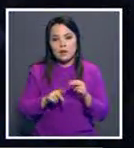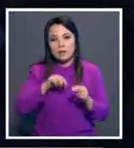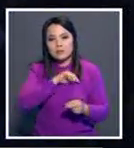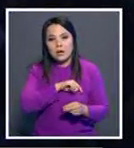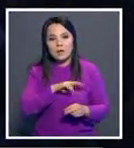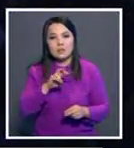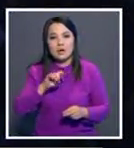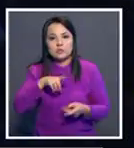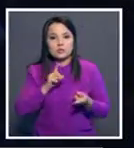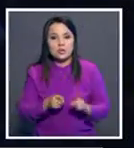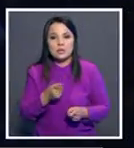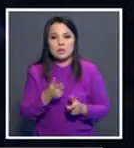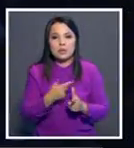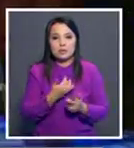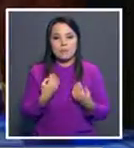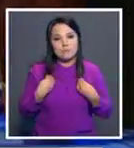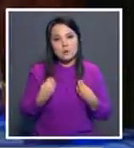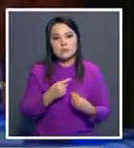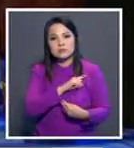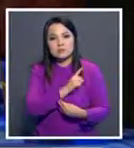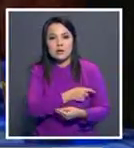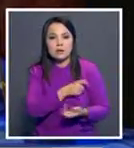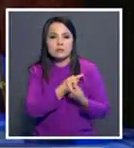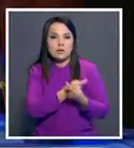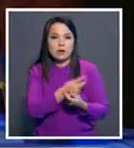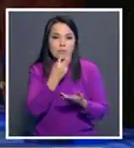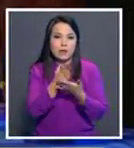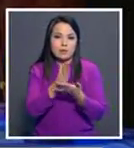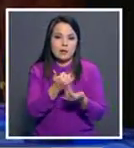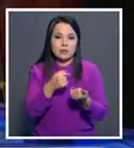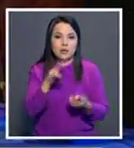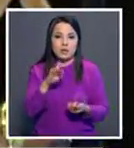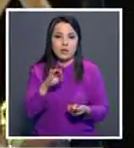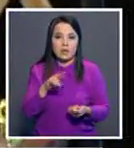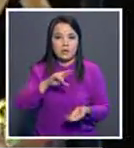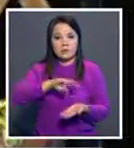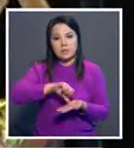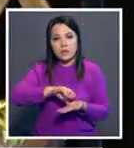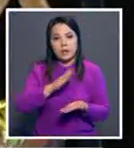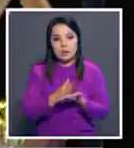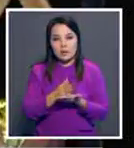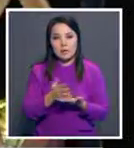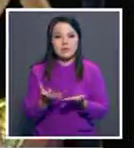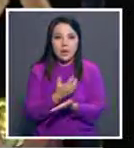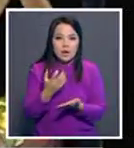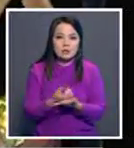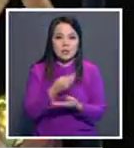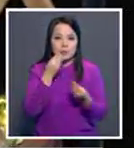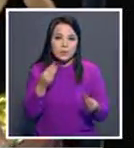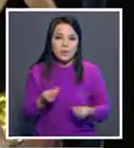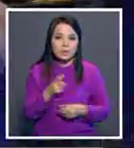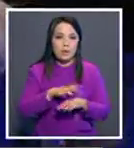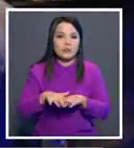«Нарғыз» есімді батыр қыздың ерлігі көрсетіледі. Орта жүздің қолбастаған жас Нояны Нияздың тап қырлығы да көпшіліктің көңілінен